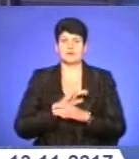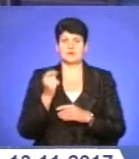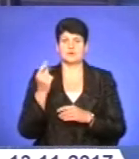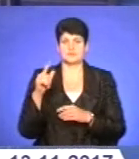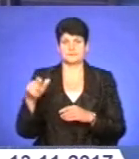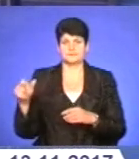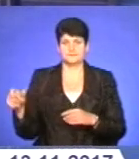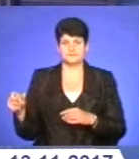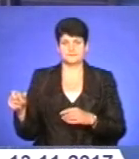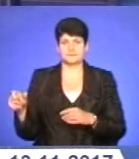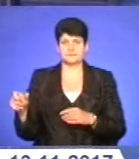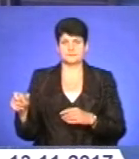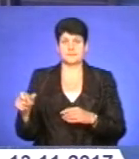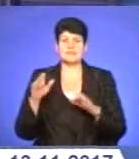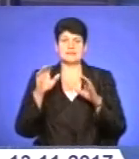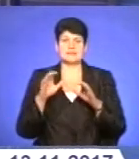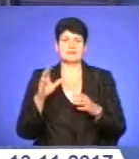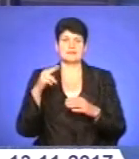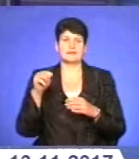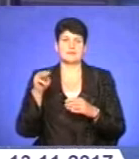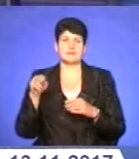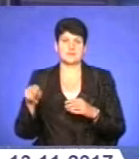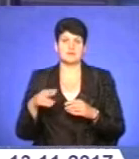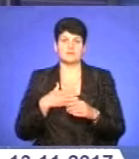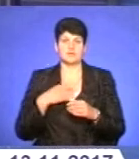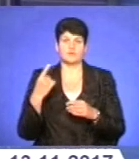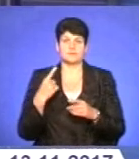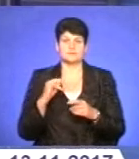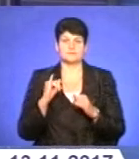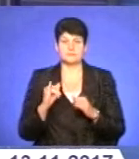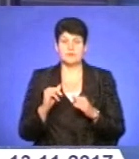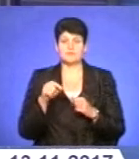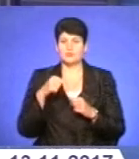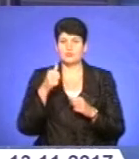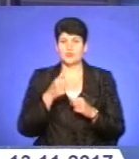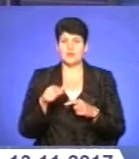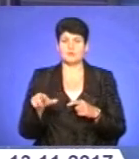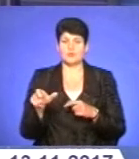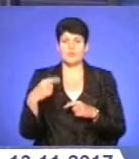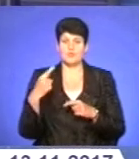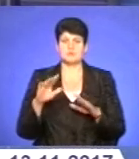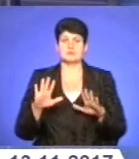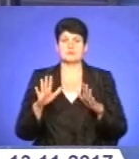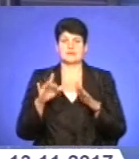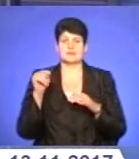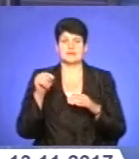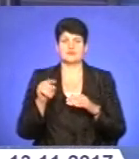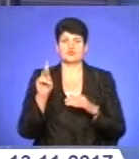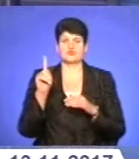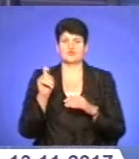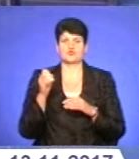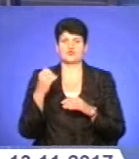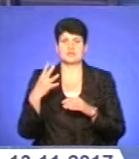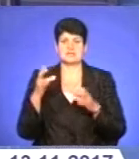кажуть патрульні поліції. Статистика ДТП і в нашій області невтішна. Цьогоріч на дорогах області сталося 1114